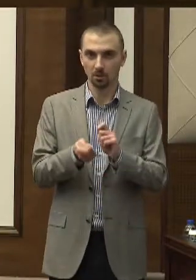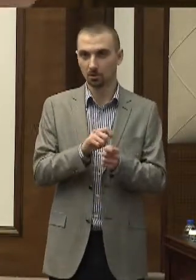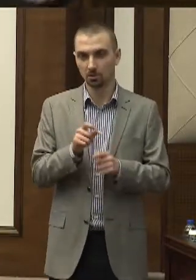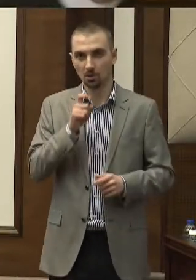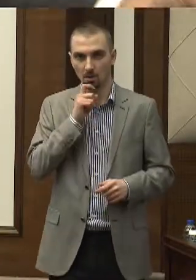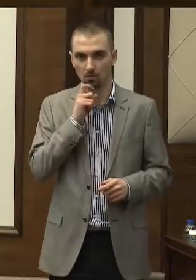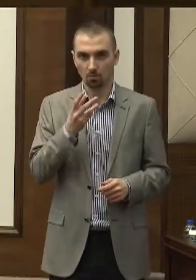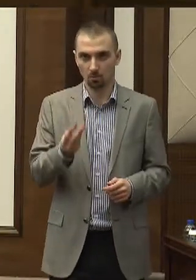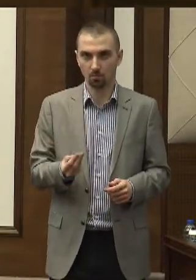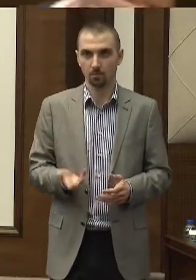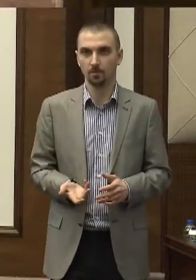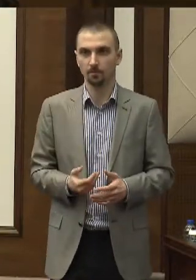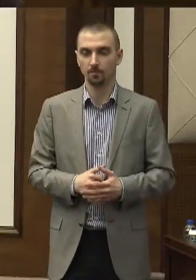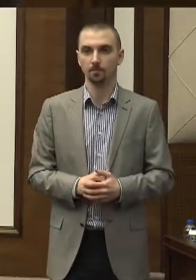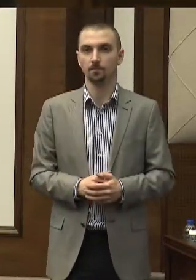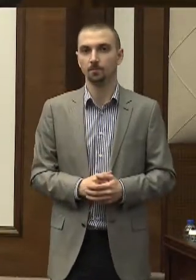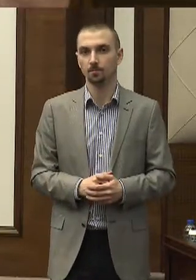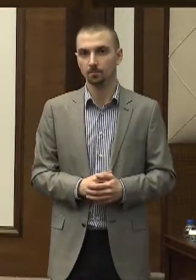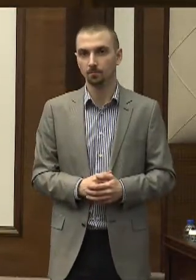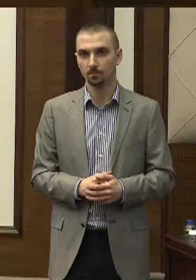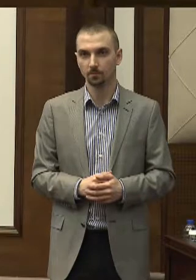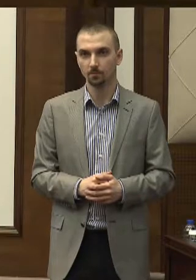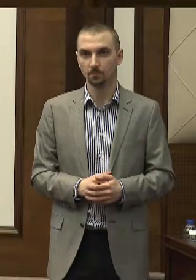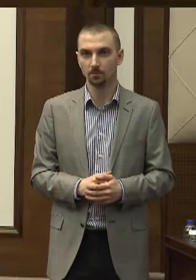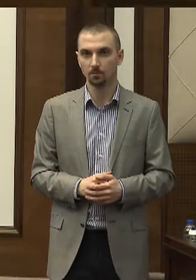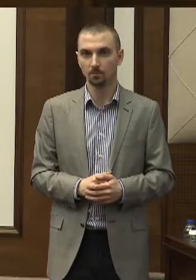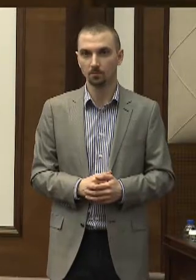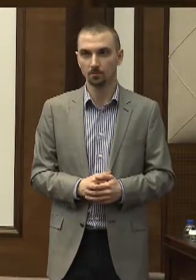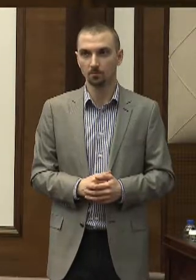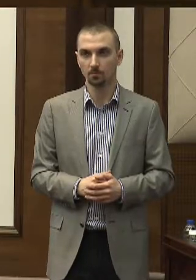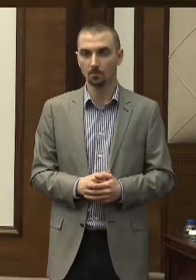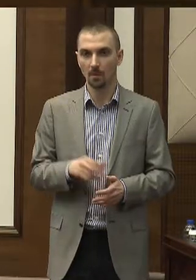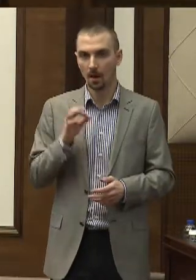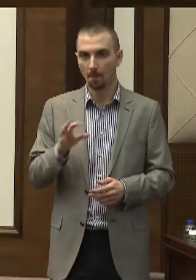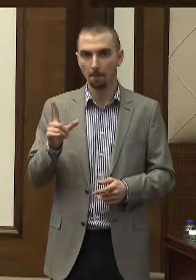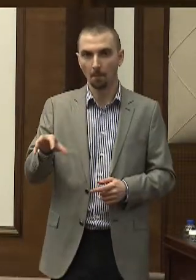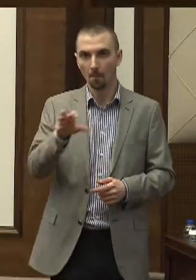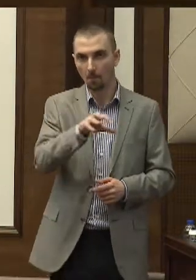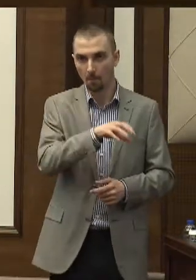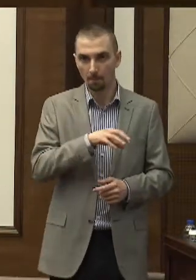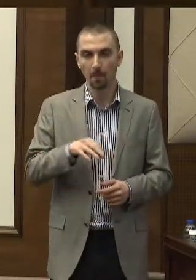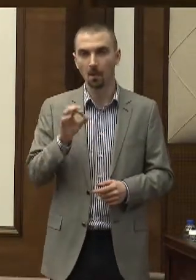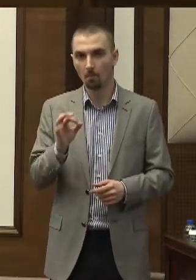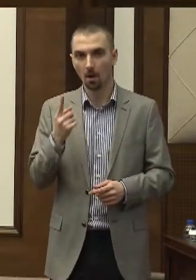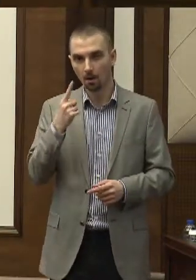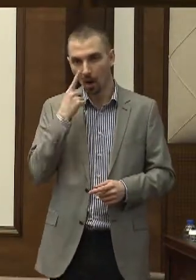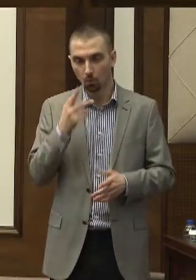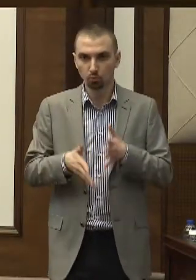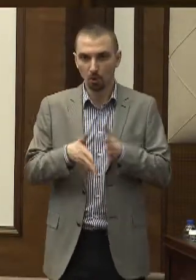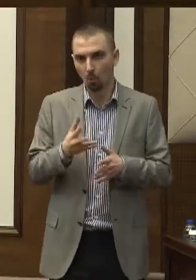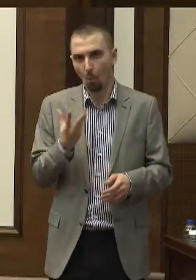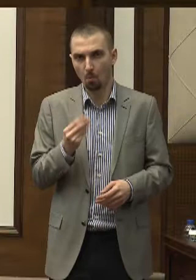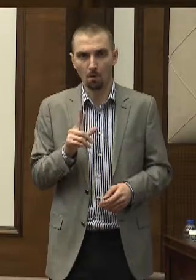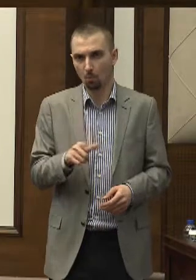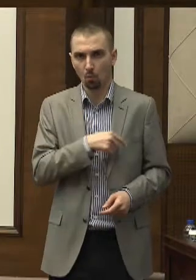yazdıktan sonra Fatih Mahallesi dedikten sonra burada Atatürk Caddesi diyorsanız her mahallede bir Atatürk Caddesi'nin olması kadar doğal bir şey